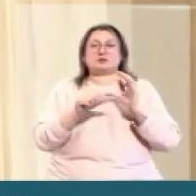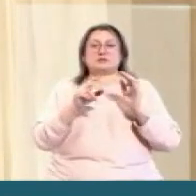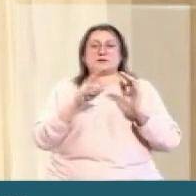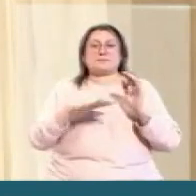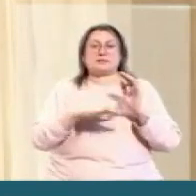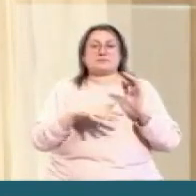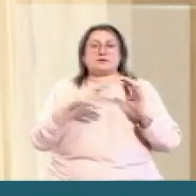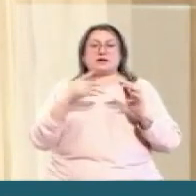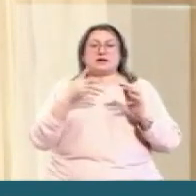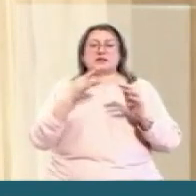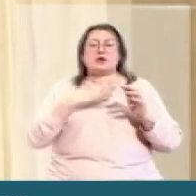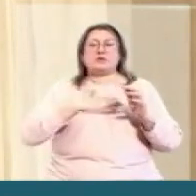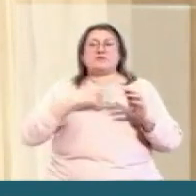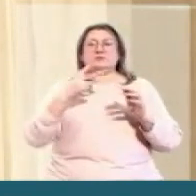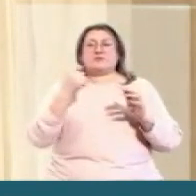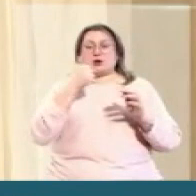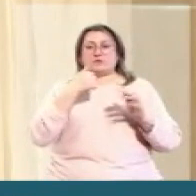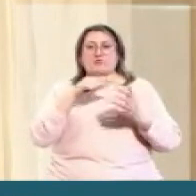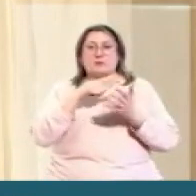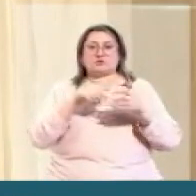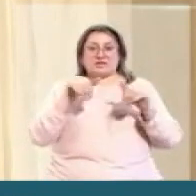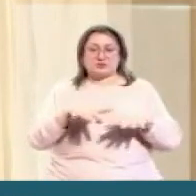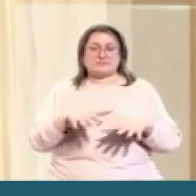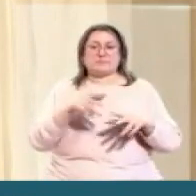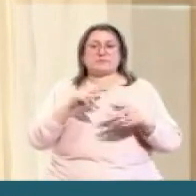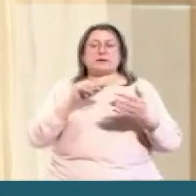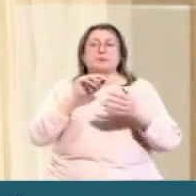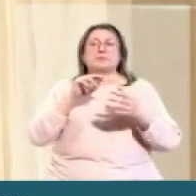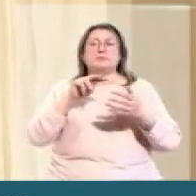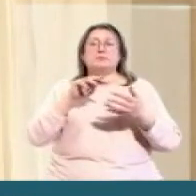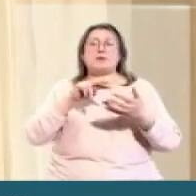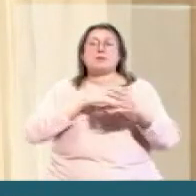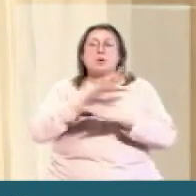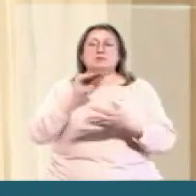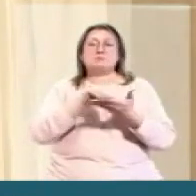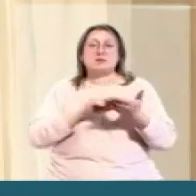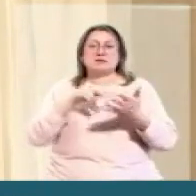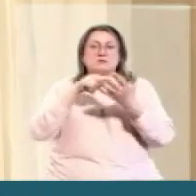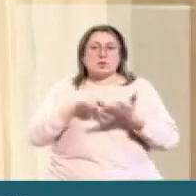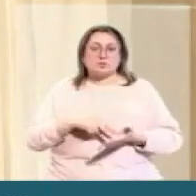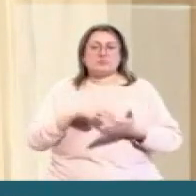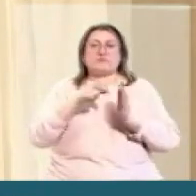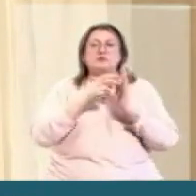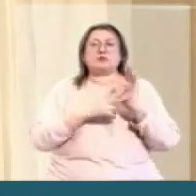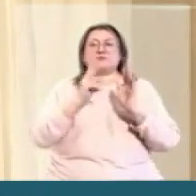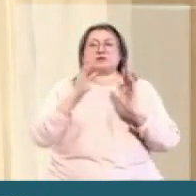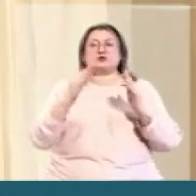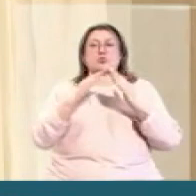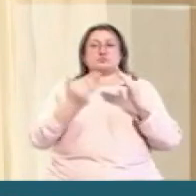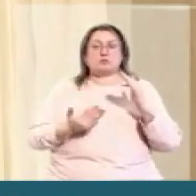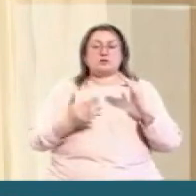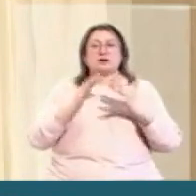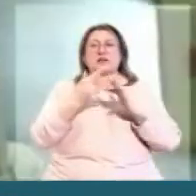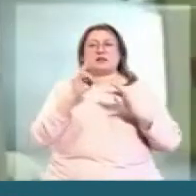решения жилищного вопроса в 2021 году разработана проектно-сметная документация на строительство 18-квартирного жилого дома в